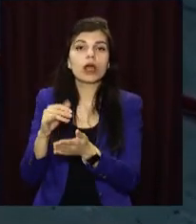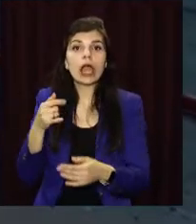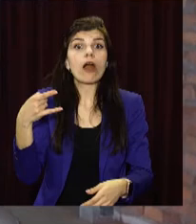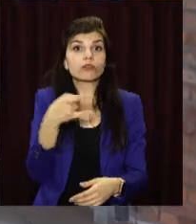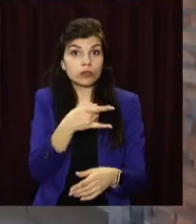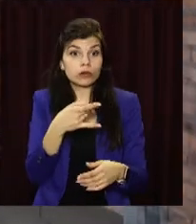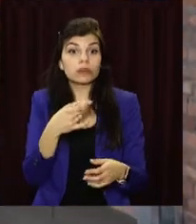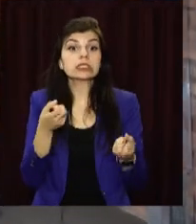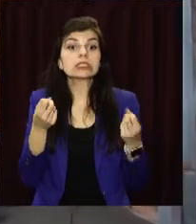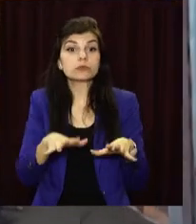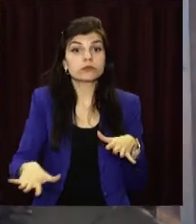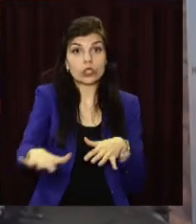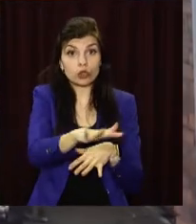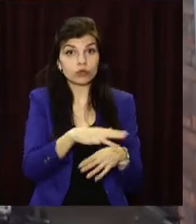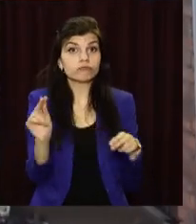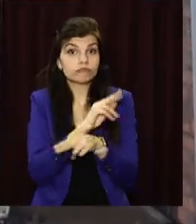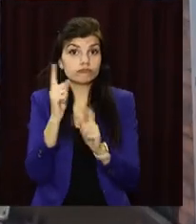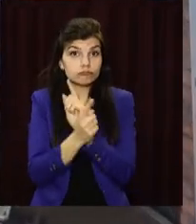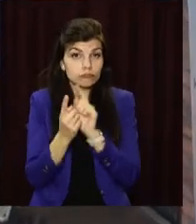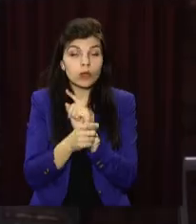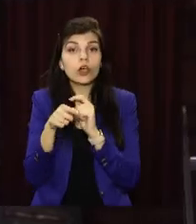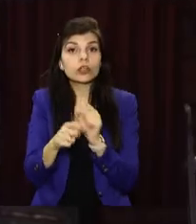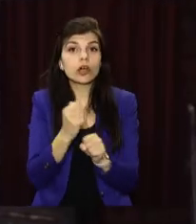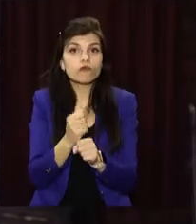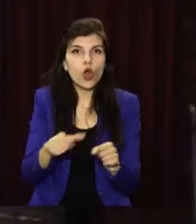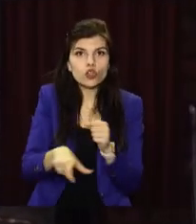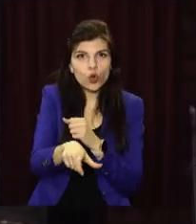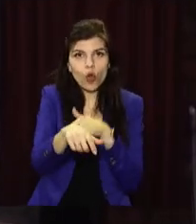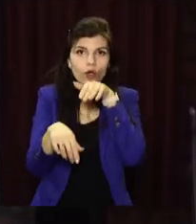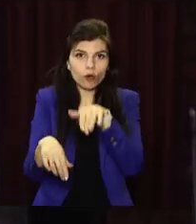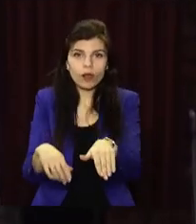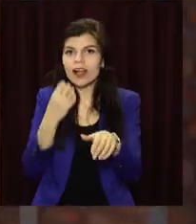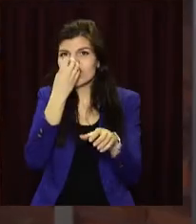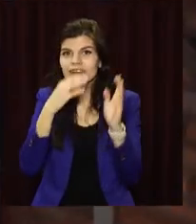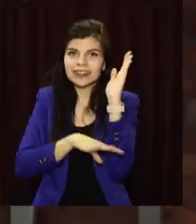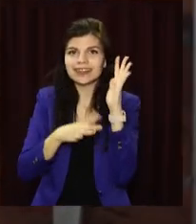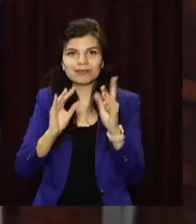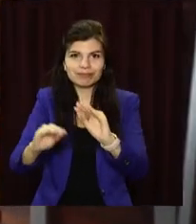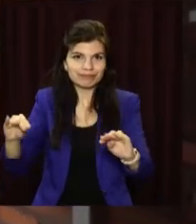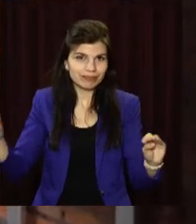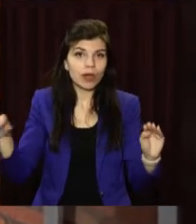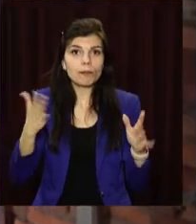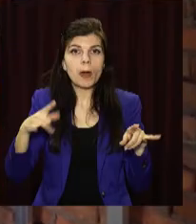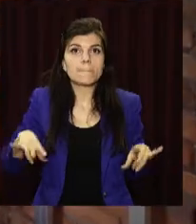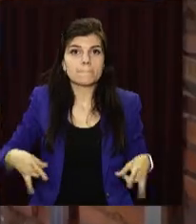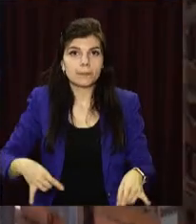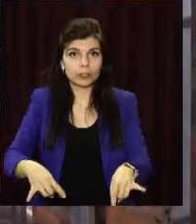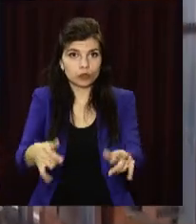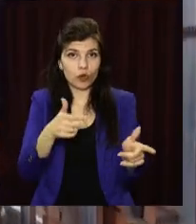автомобіль. Прилеглу територію впорядкують, там зроблять доріжки, клумби, покладуть тротуарну плитку. У цій